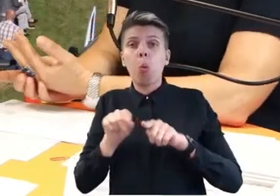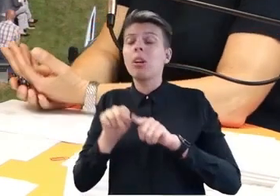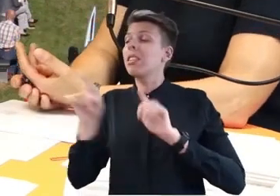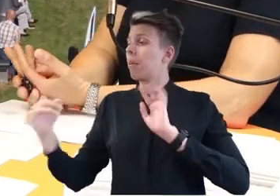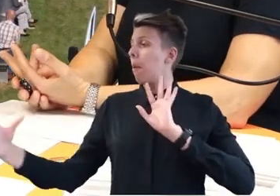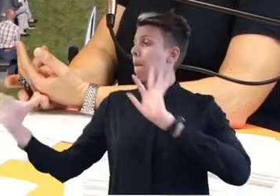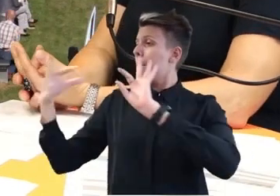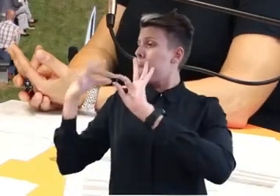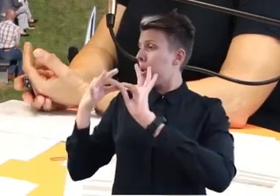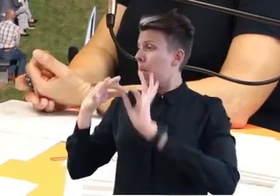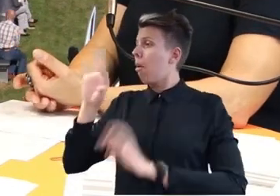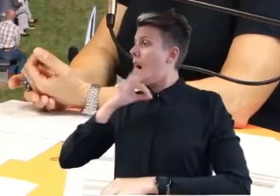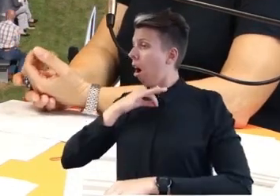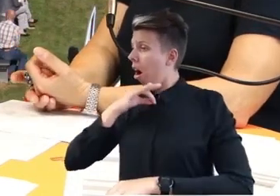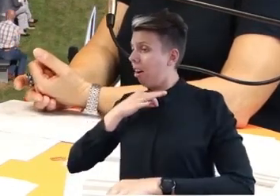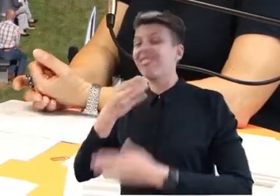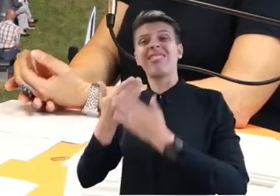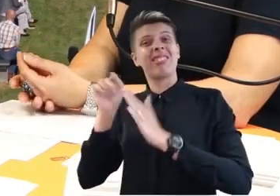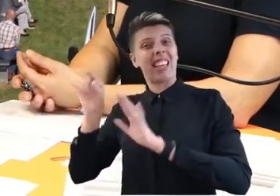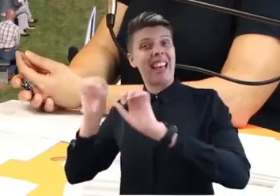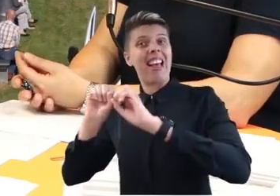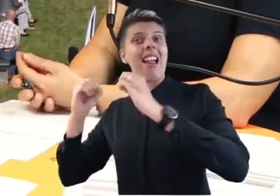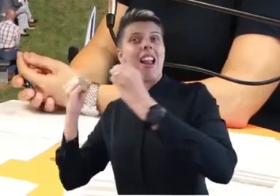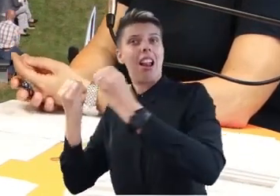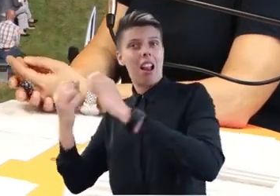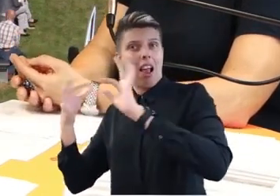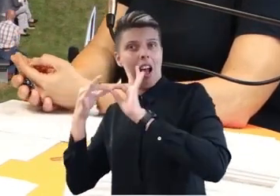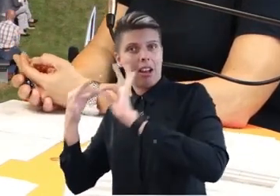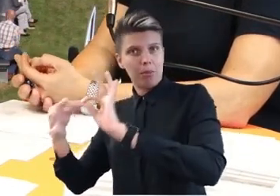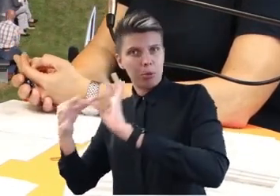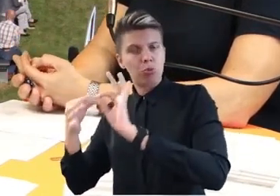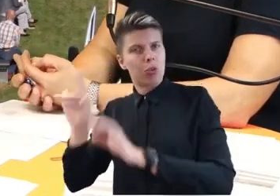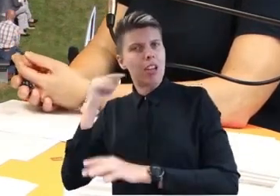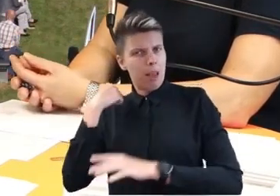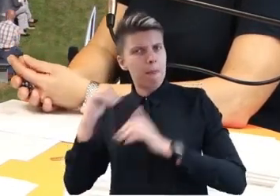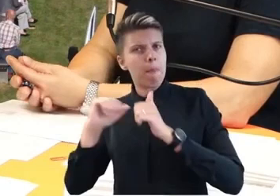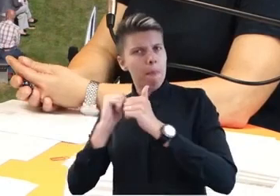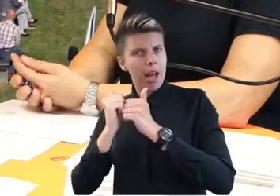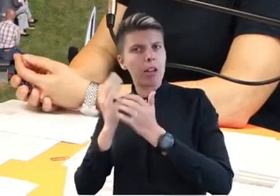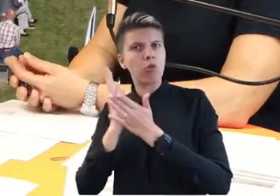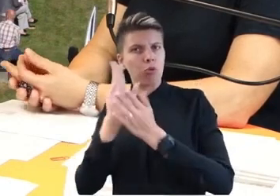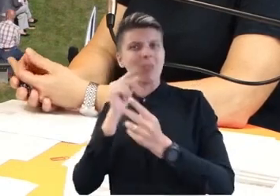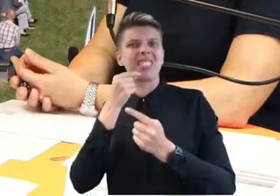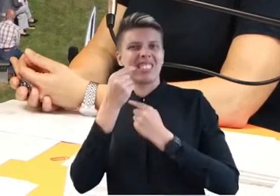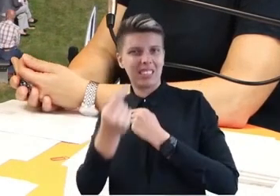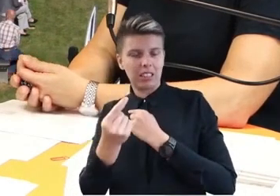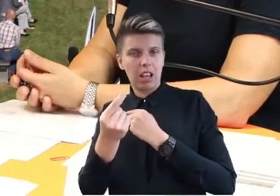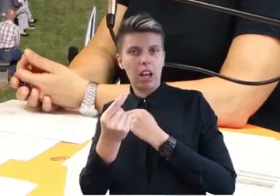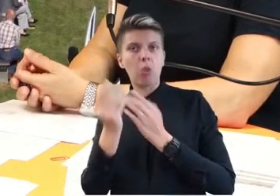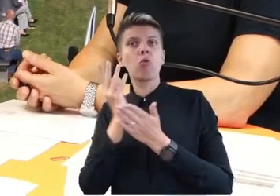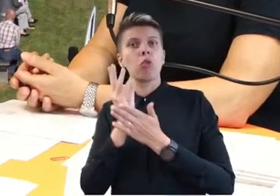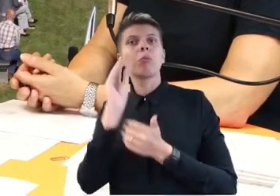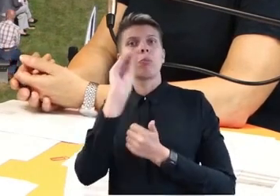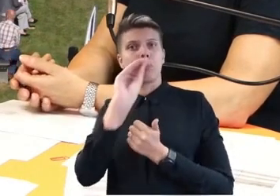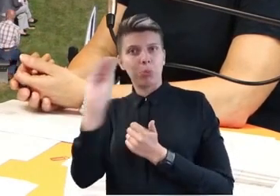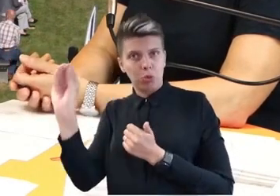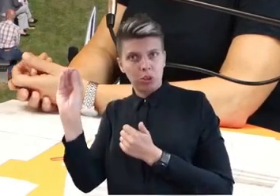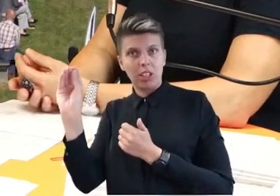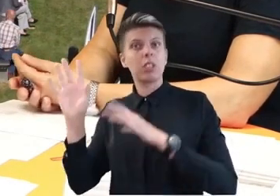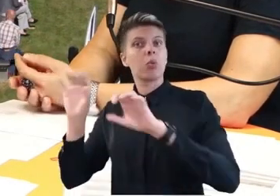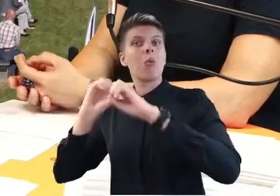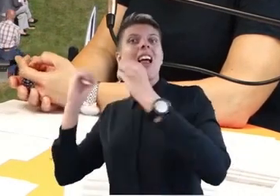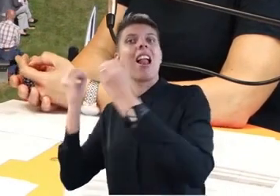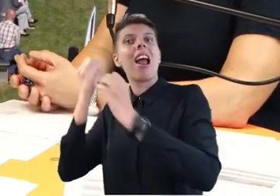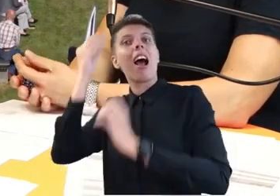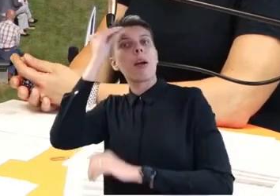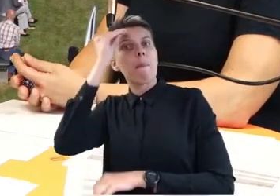haben lagebezogen unsere partner die ich gerade ausgeführt hatte hierüber berichtet in form von lagemeldung